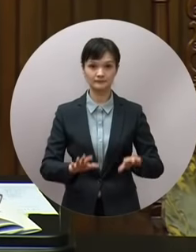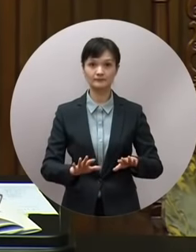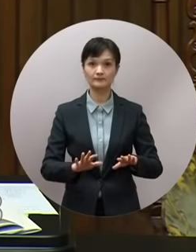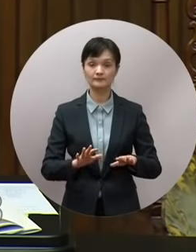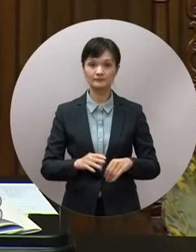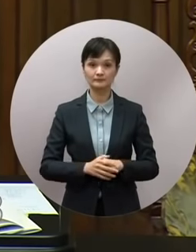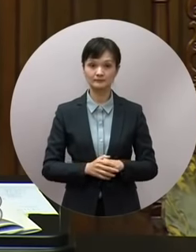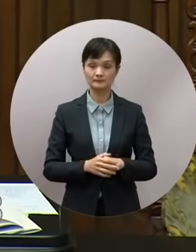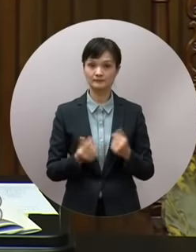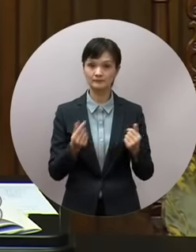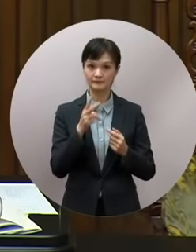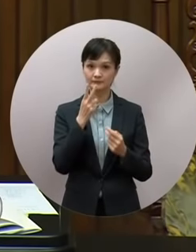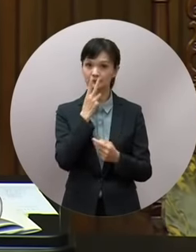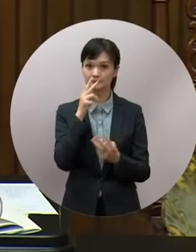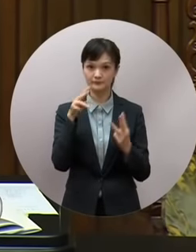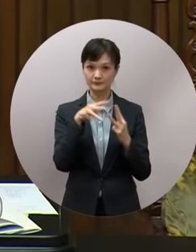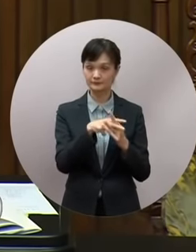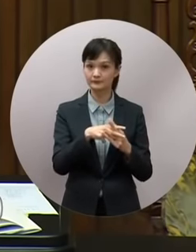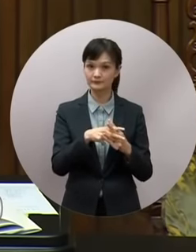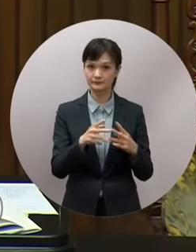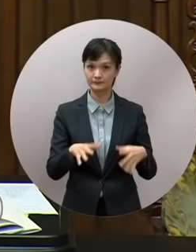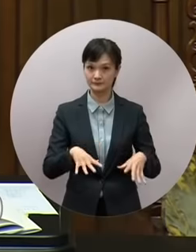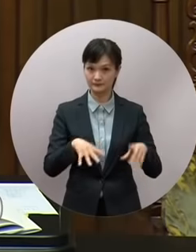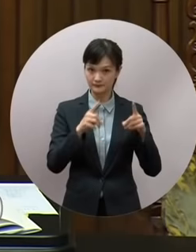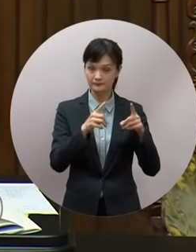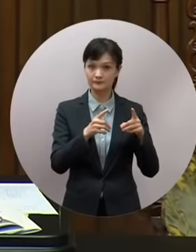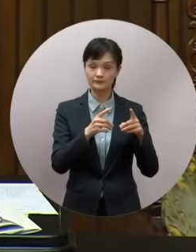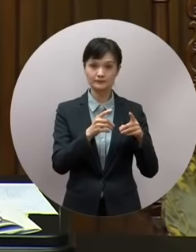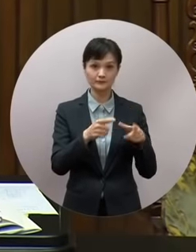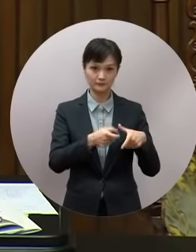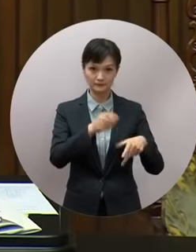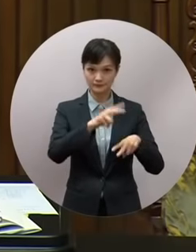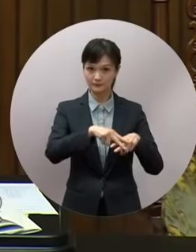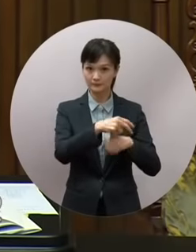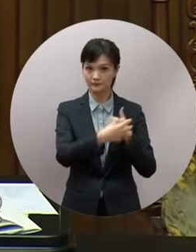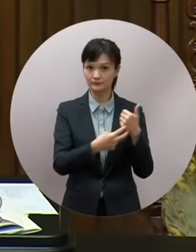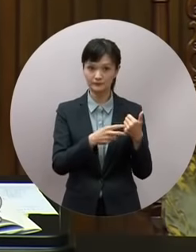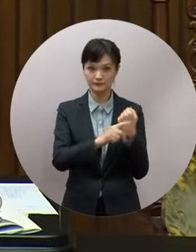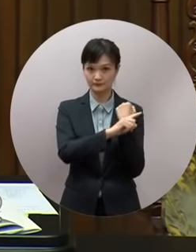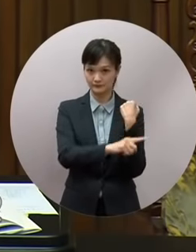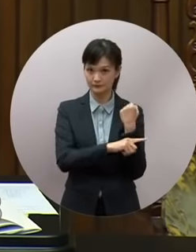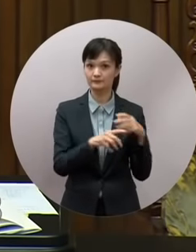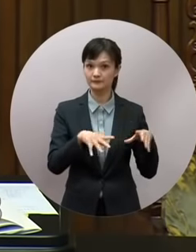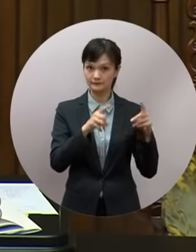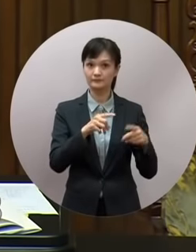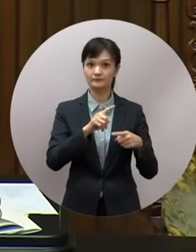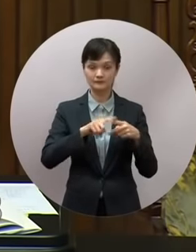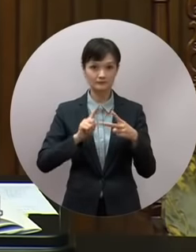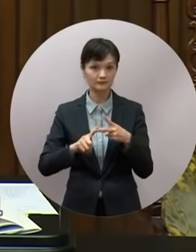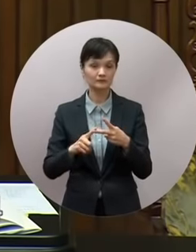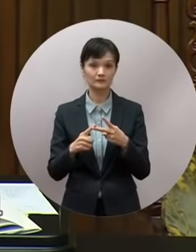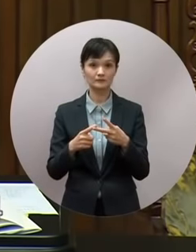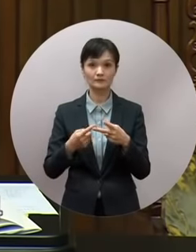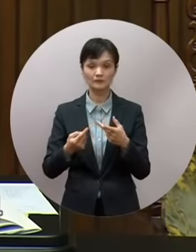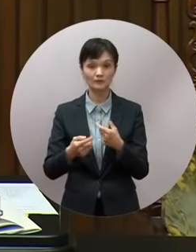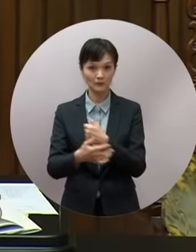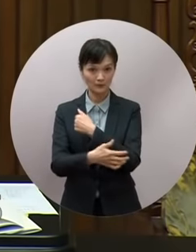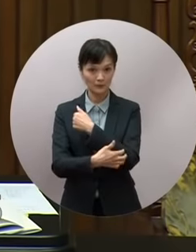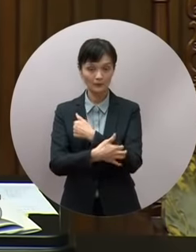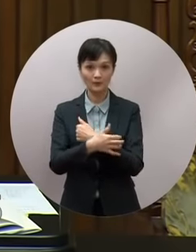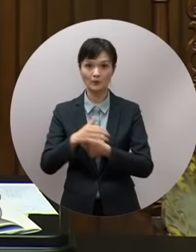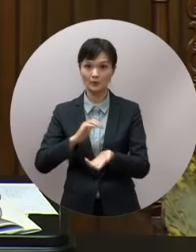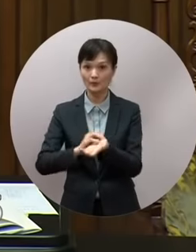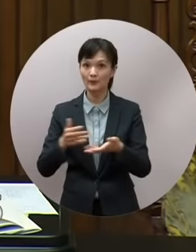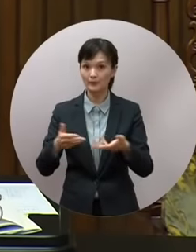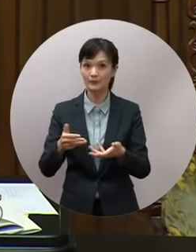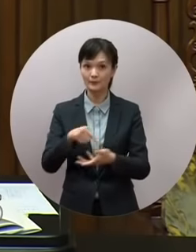制定亚洲首部公共卫生司法，保障医疗从业人员权益，建构完善公